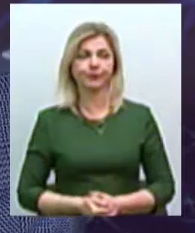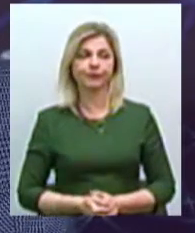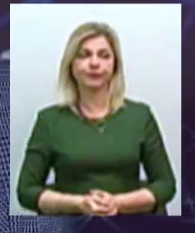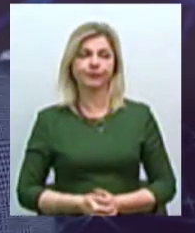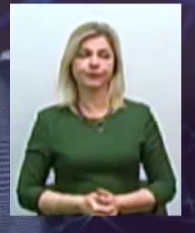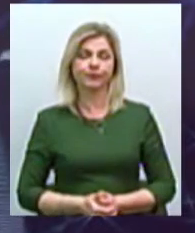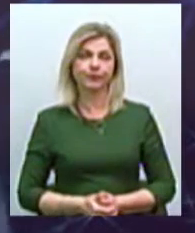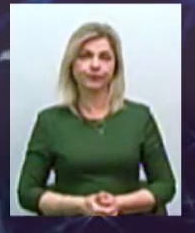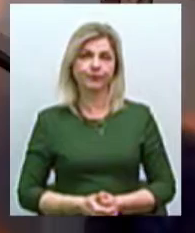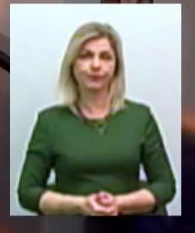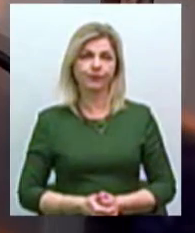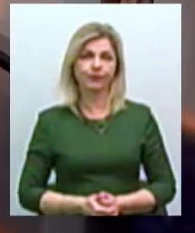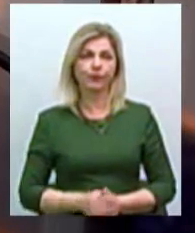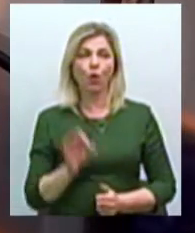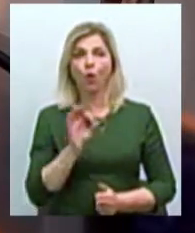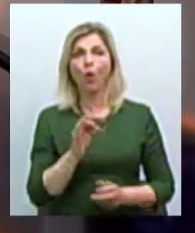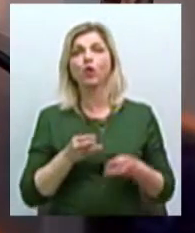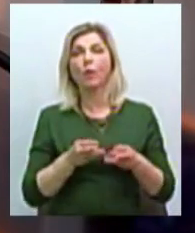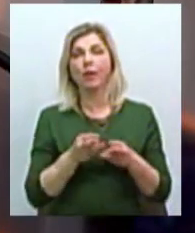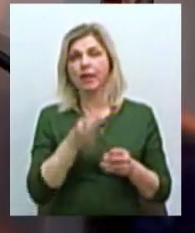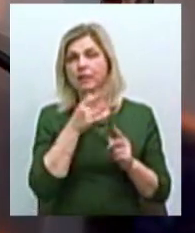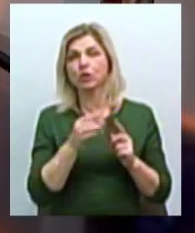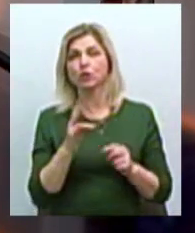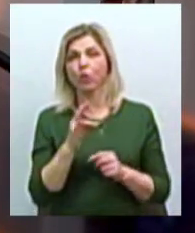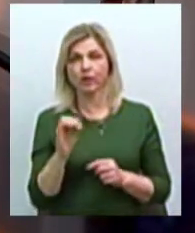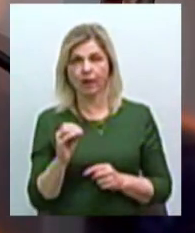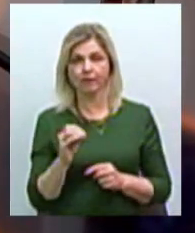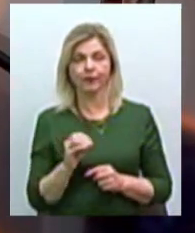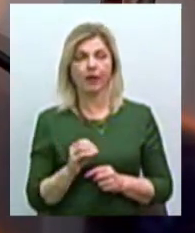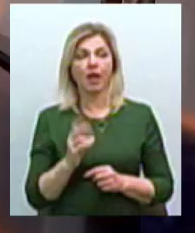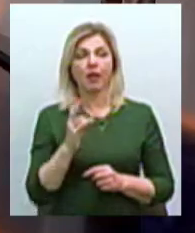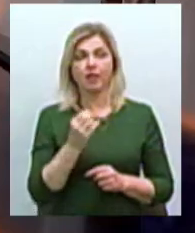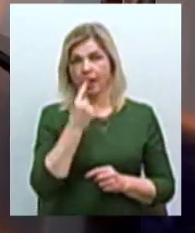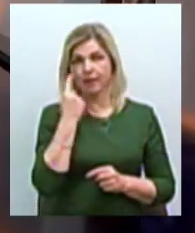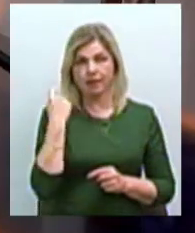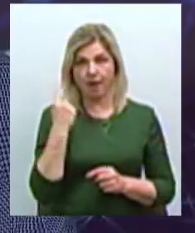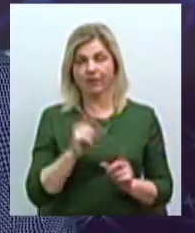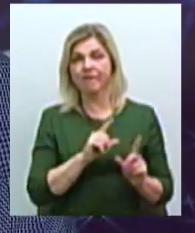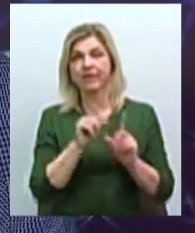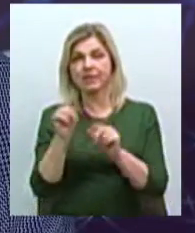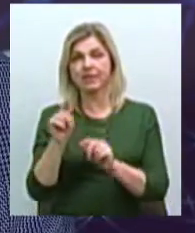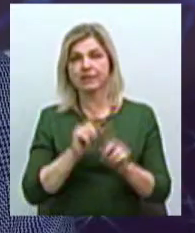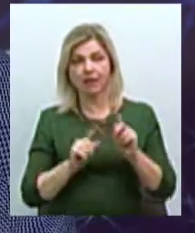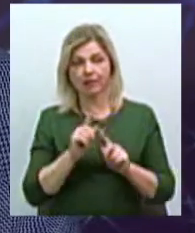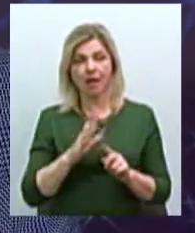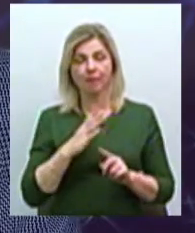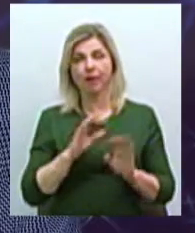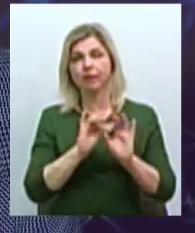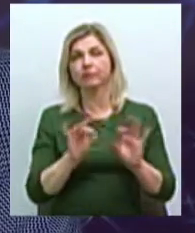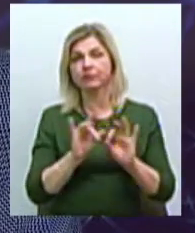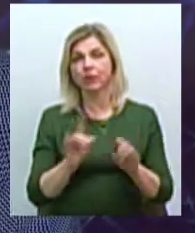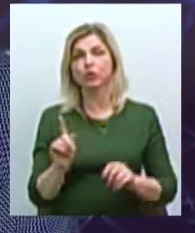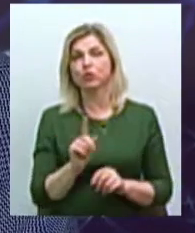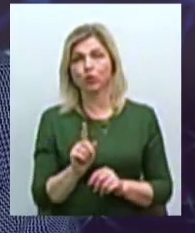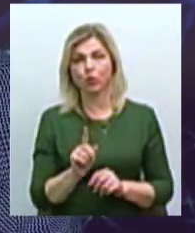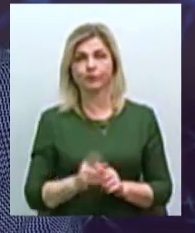так, программы. Пожалуйста, по опалюванню сезону еще запитання. На одном из недавних выездных заседаний была озвучена информация о том, что